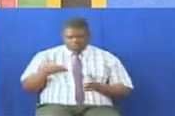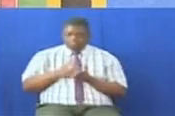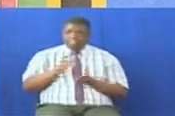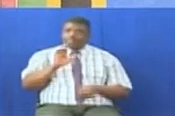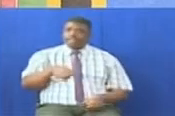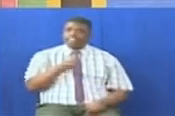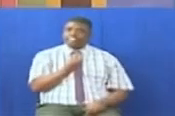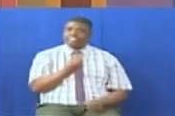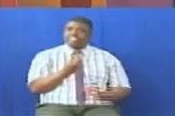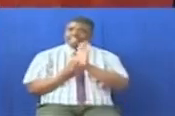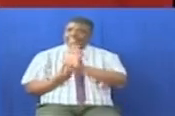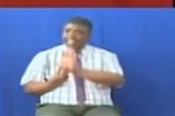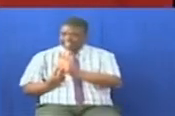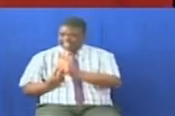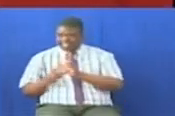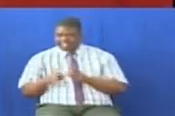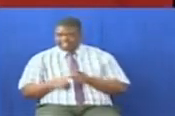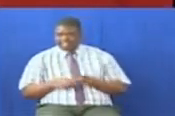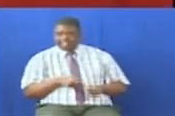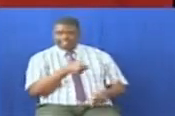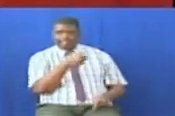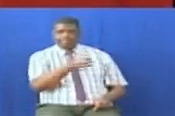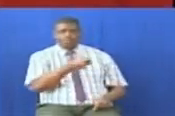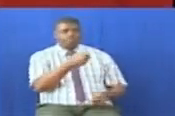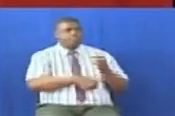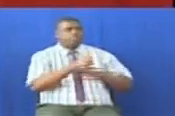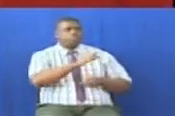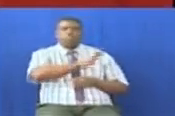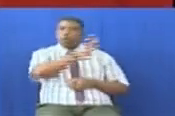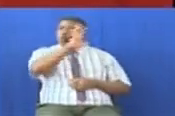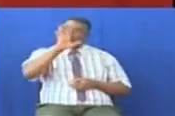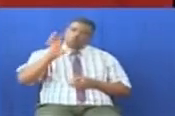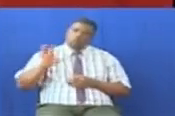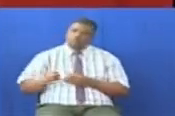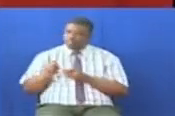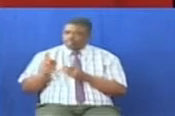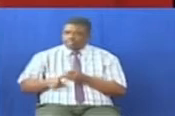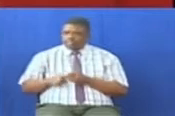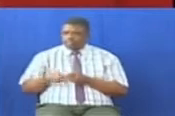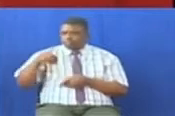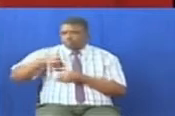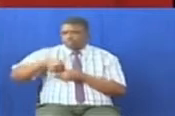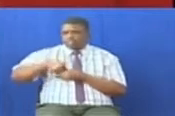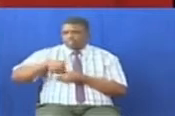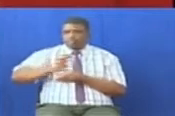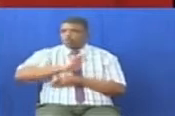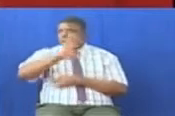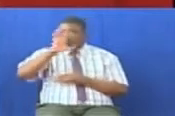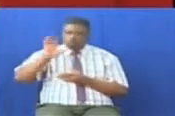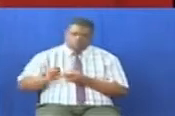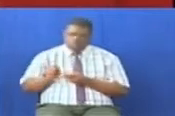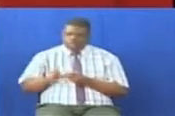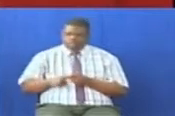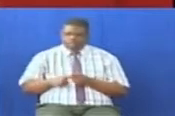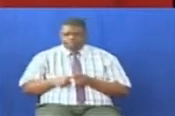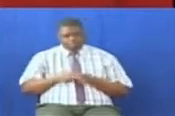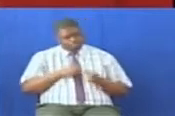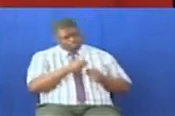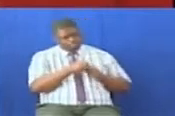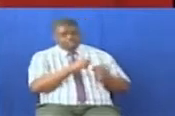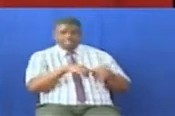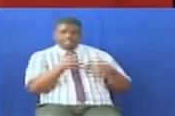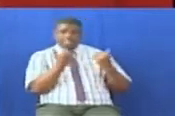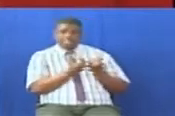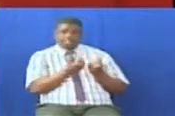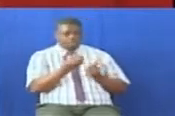Nawapongeza viongozi wote waliohudumu katika nyakati tofauti, lakini na wanachama wote ambao tumeendelea kukipigania chama katika